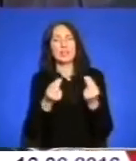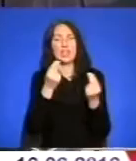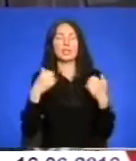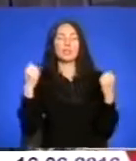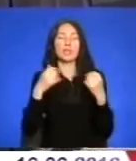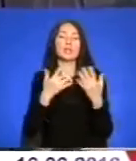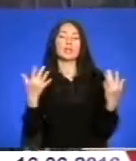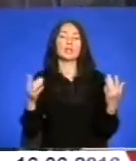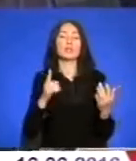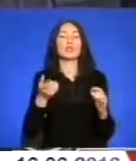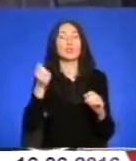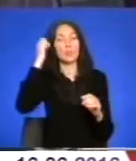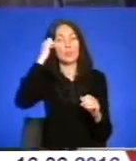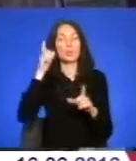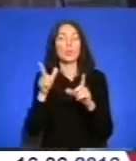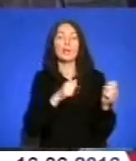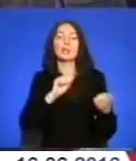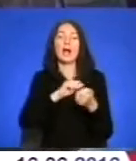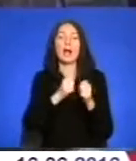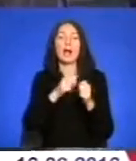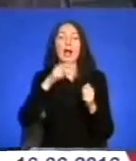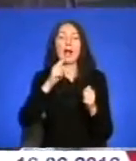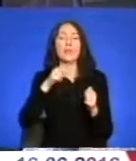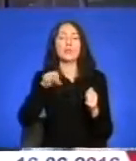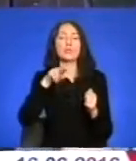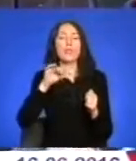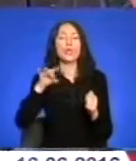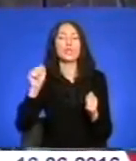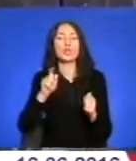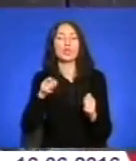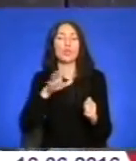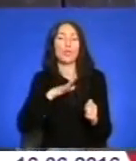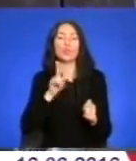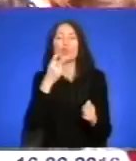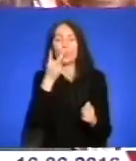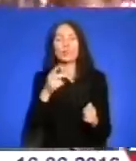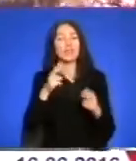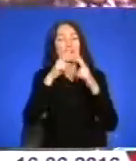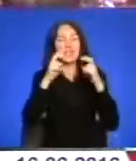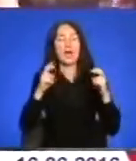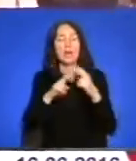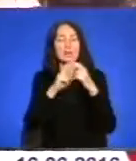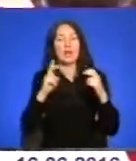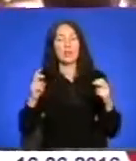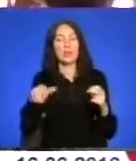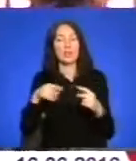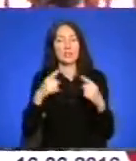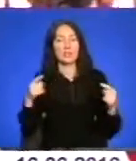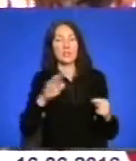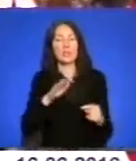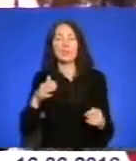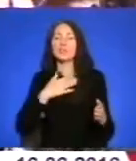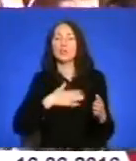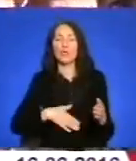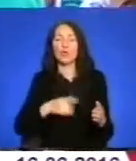запам'яталося? Поїздка в Кам'янець-Подільськ. А що там було? Що ти там бачив? Замки всякі. Діти задоволені, кажуть,